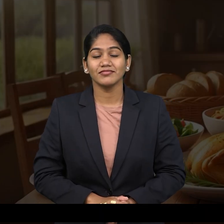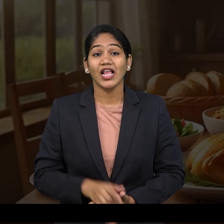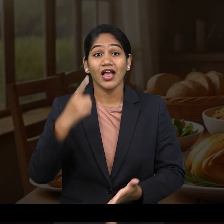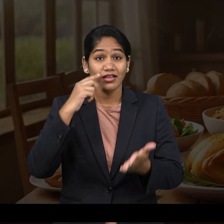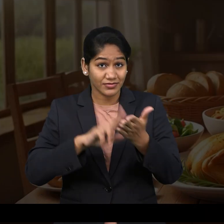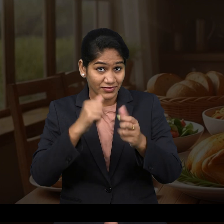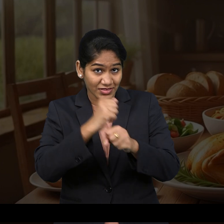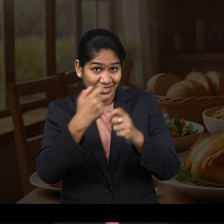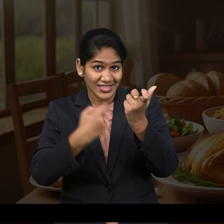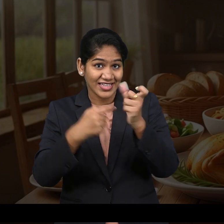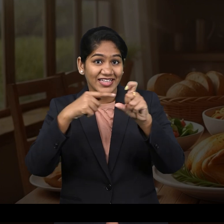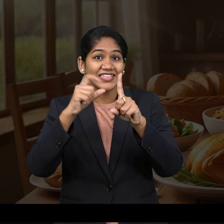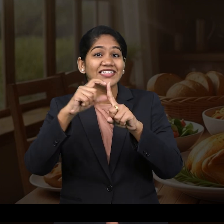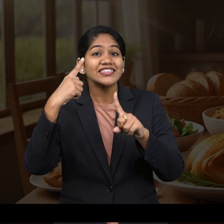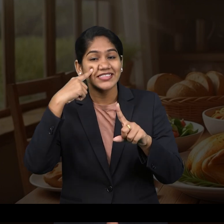పదార్థాలు.